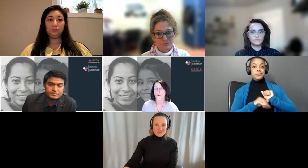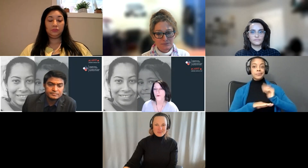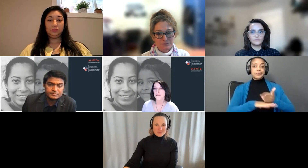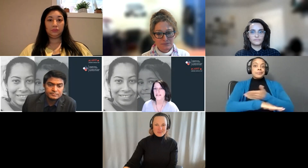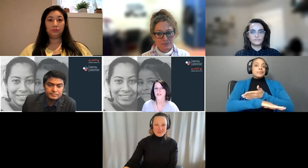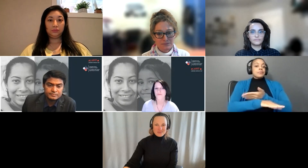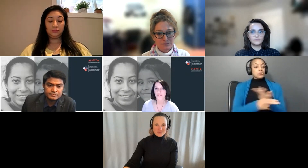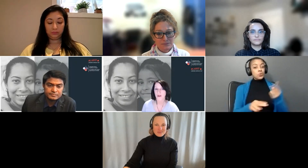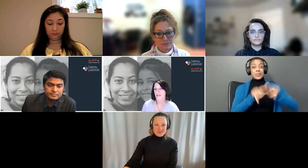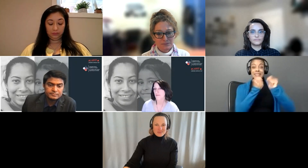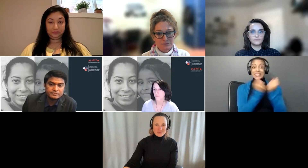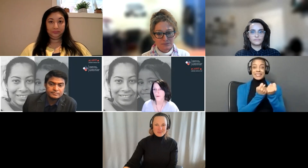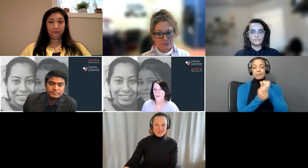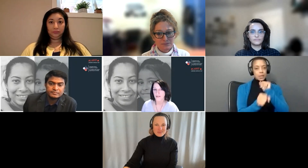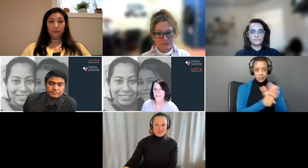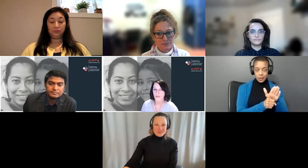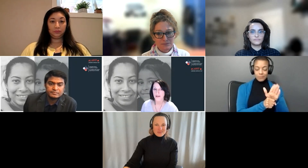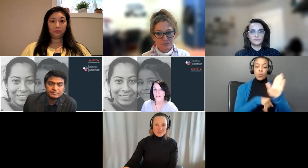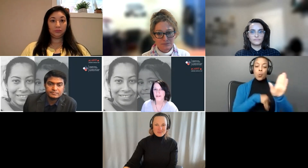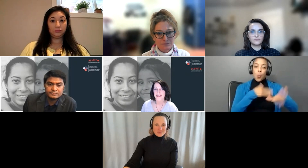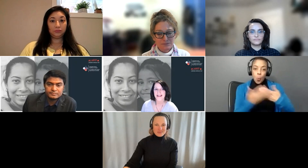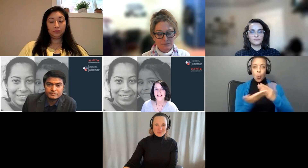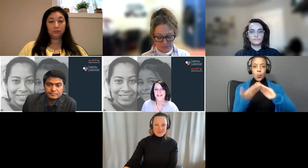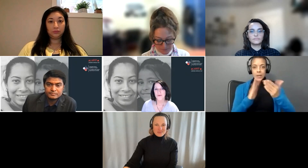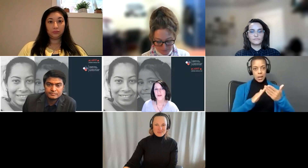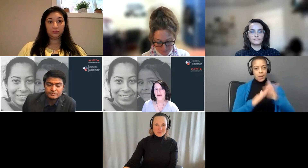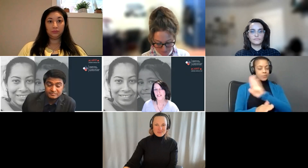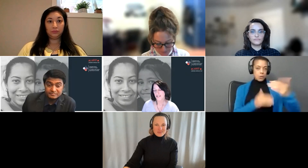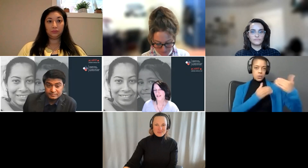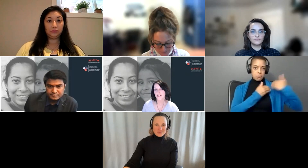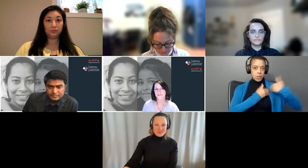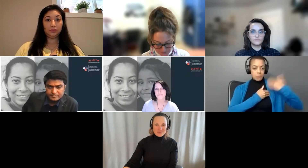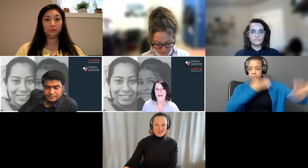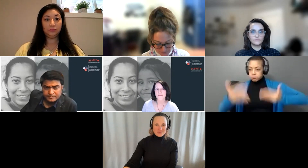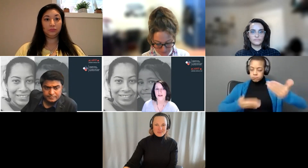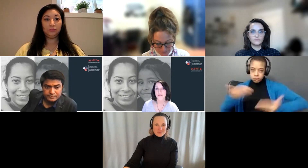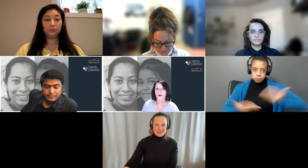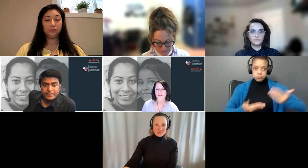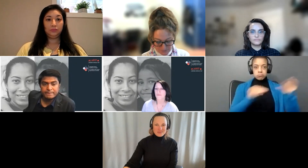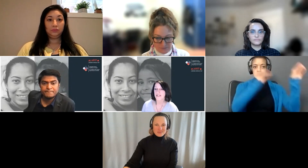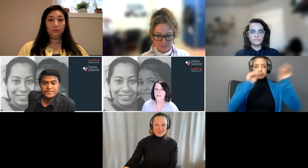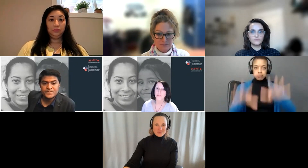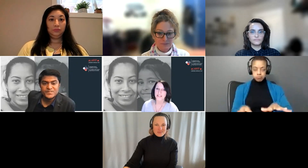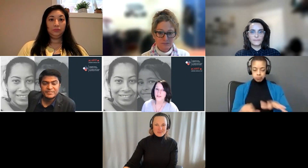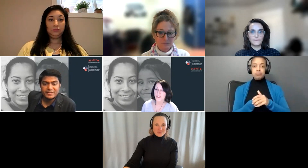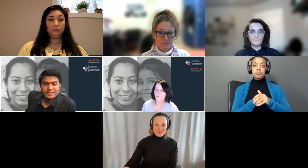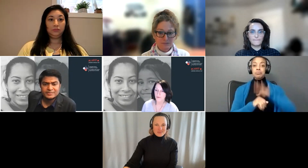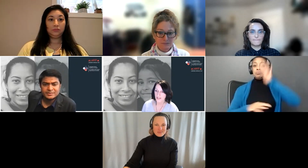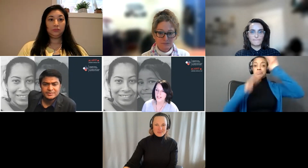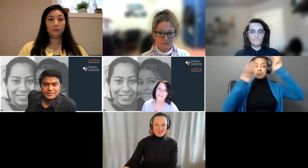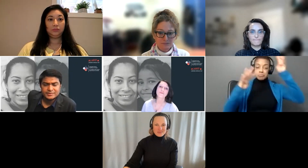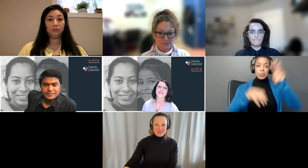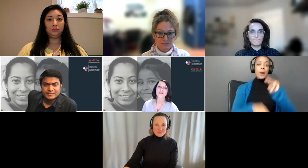la ville au complet est responsable de souhaiter la bienvenue au nouveau. Donc, on a une initiative qu'on appelle